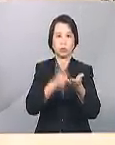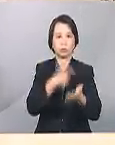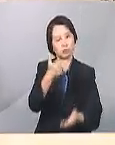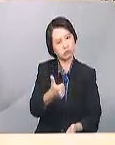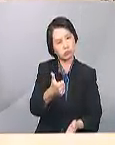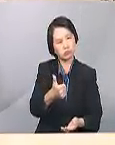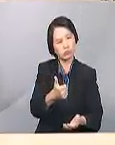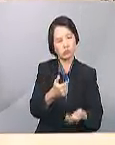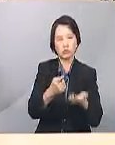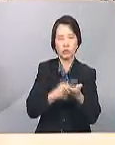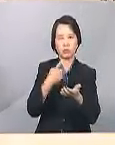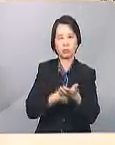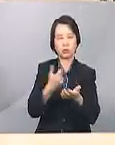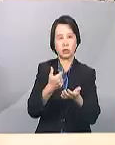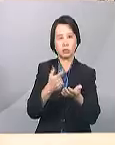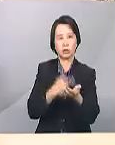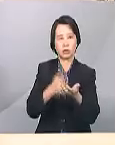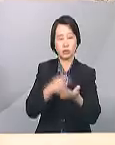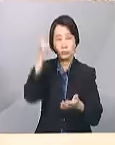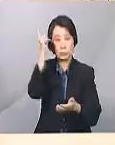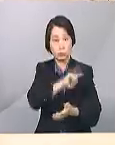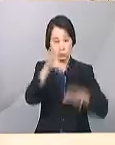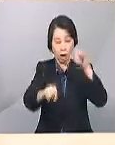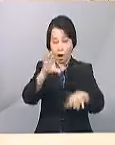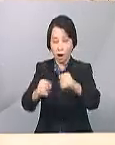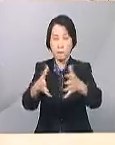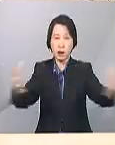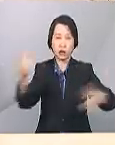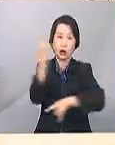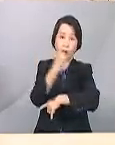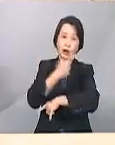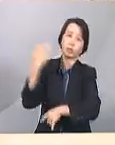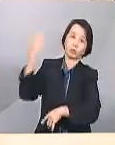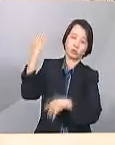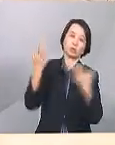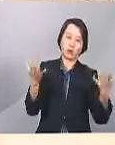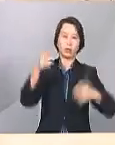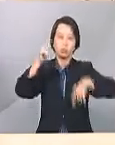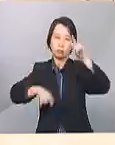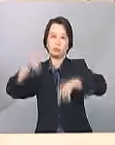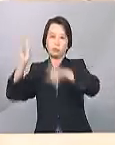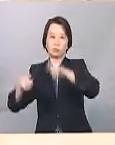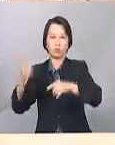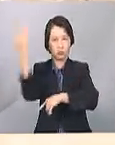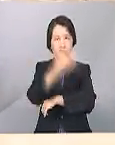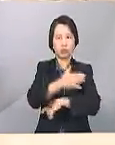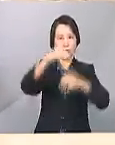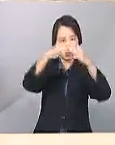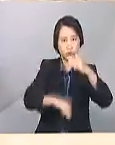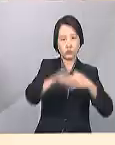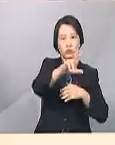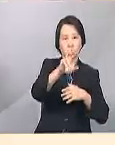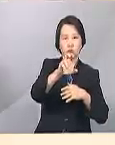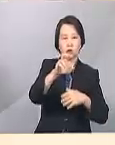elok, kadang-kadang lebih teruk daripada hari-hari sebelumnya. Saya dah, itu hari dah turun 300 lebih, tiba-tiba